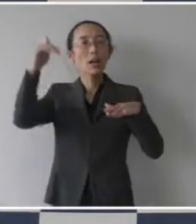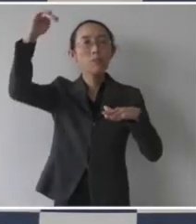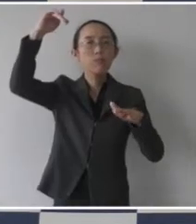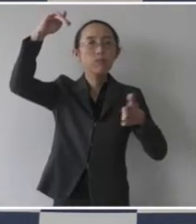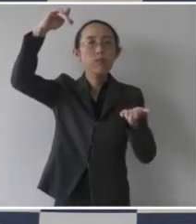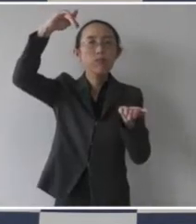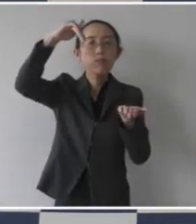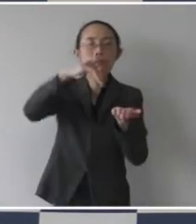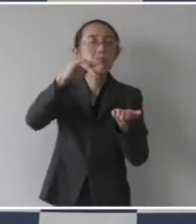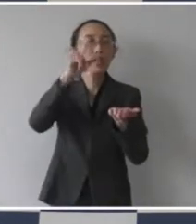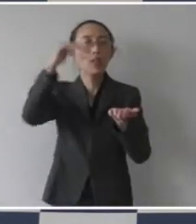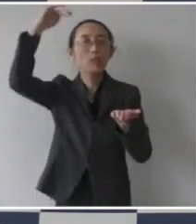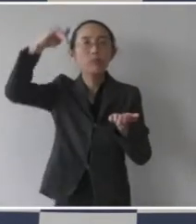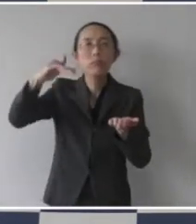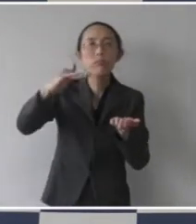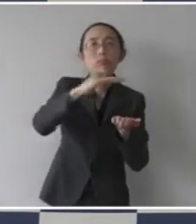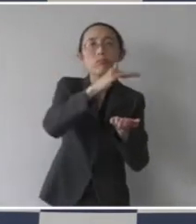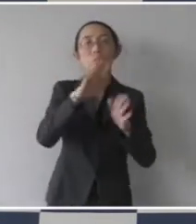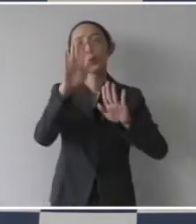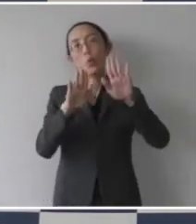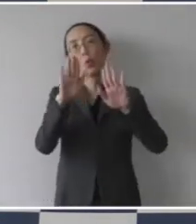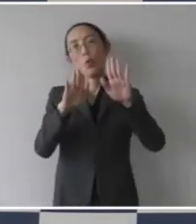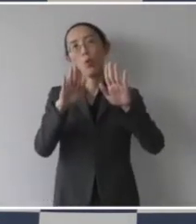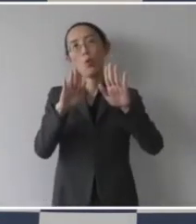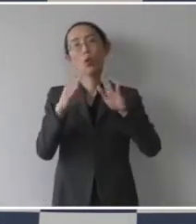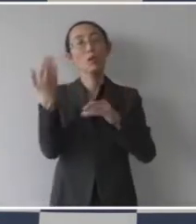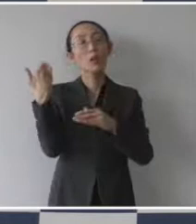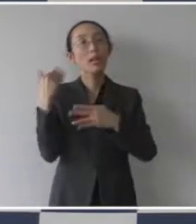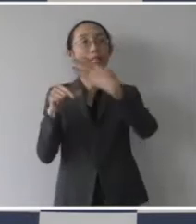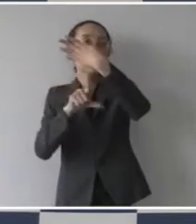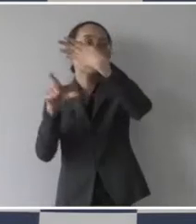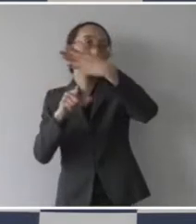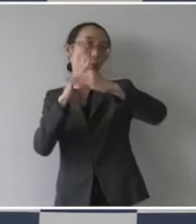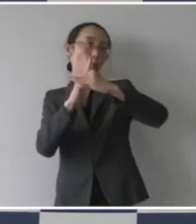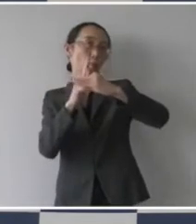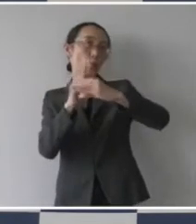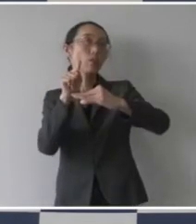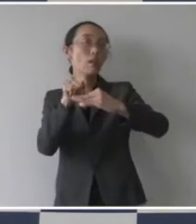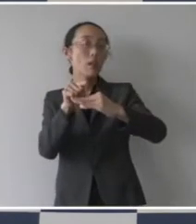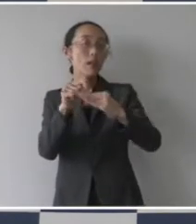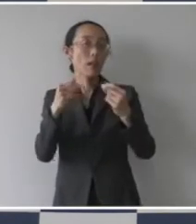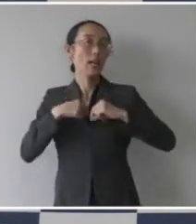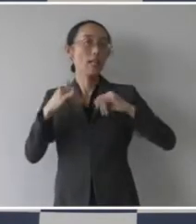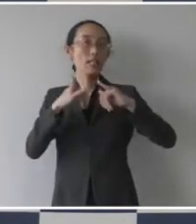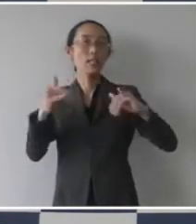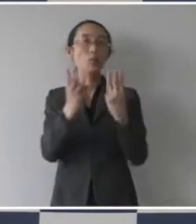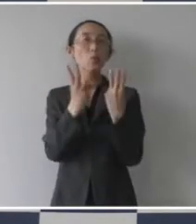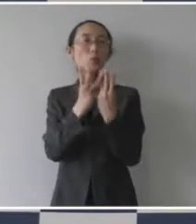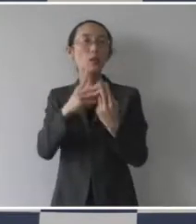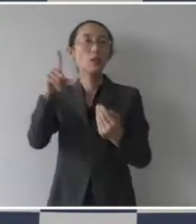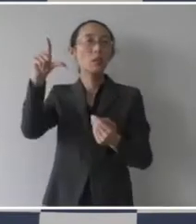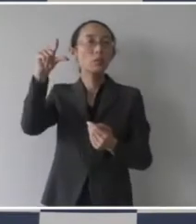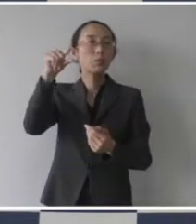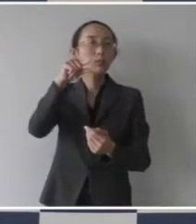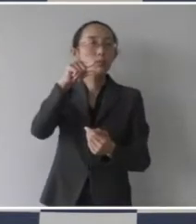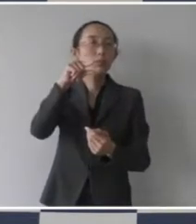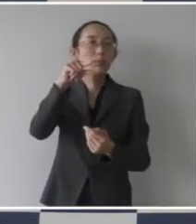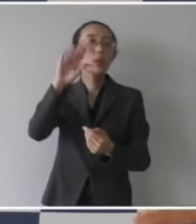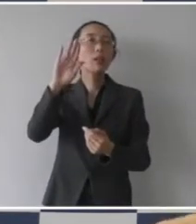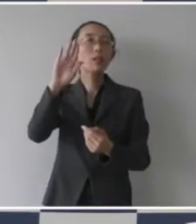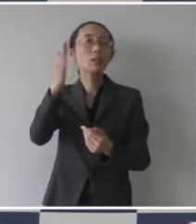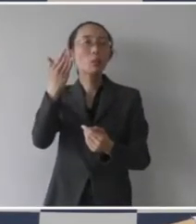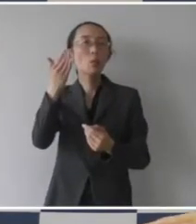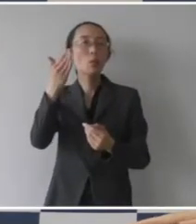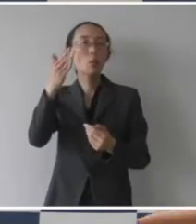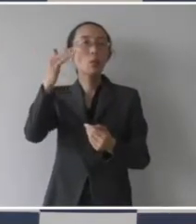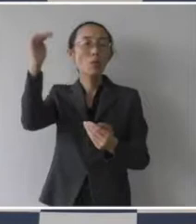況だろうと、中旬から4月中旬からこう下がってきて、4月ずっとこう下がってきましたが、下げ止